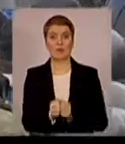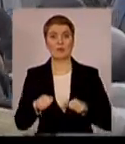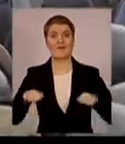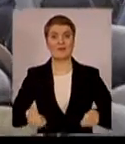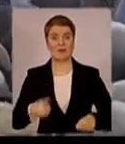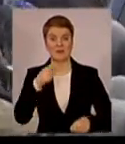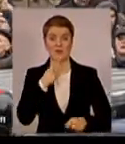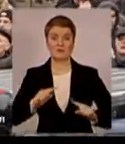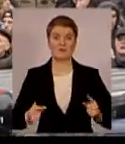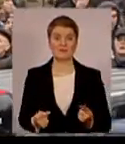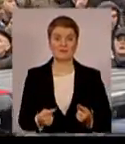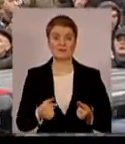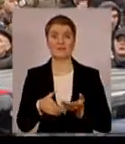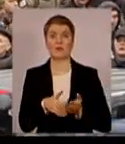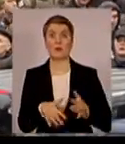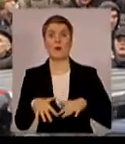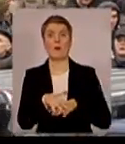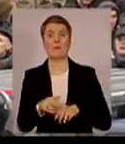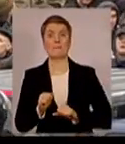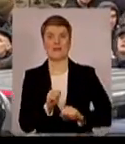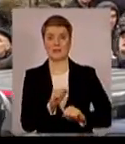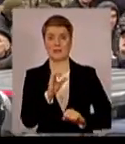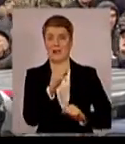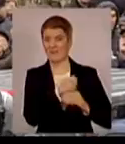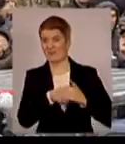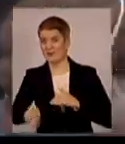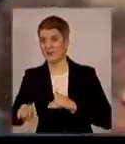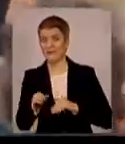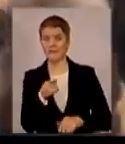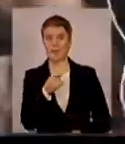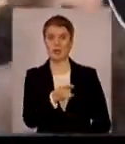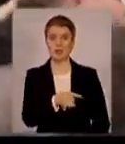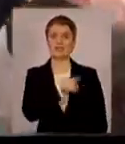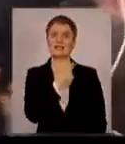намагалися затримати його, однак з допомогою прибічників Саакашвілі вибрався з машини силовиків.